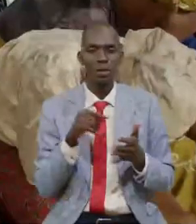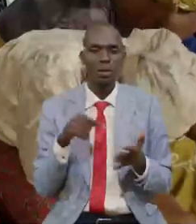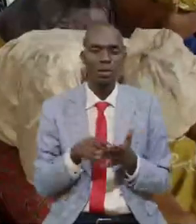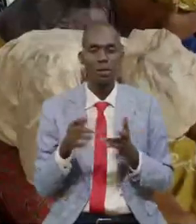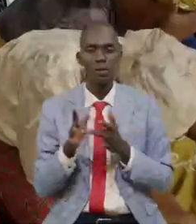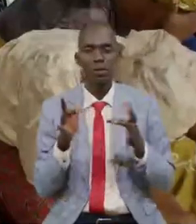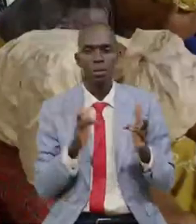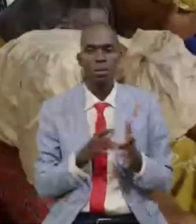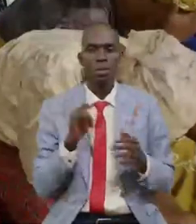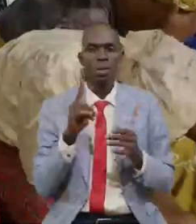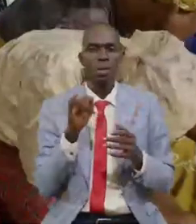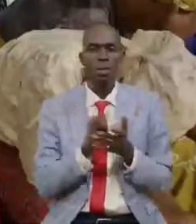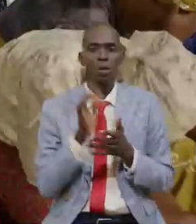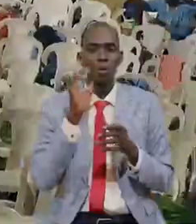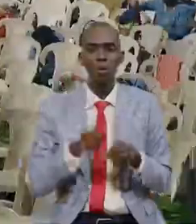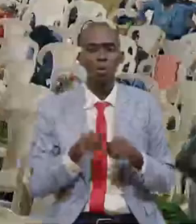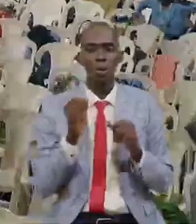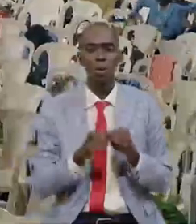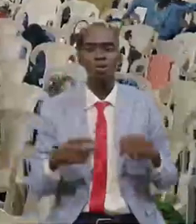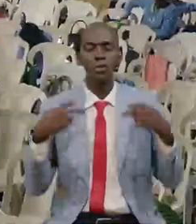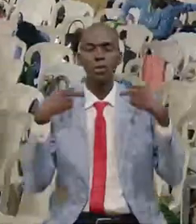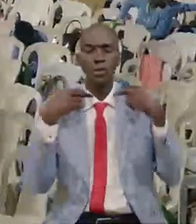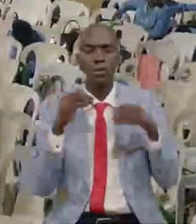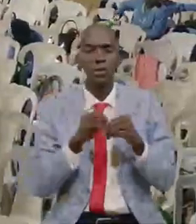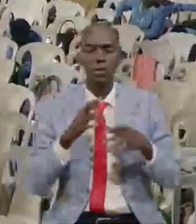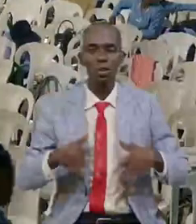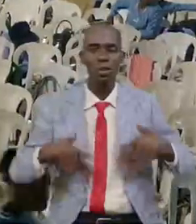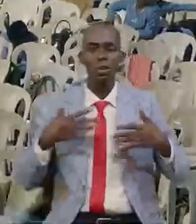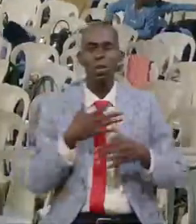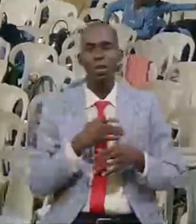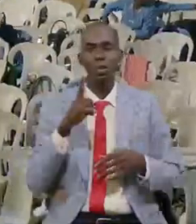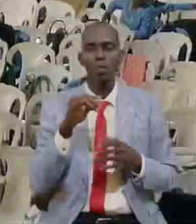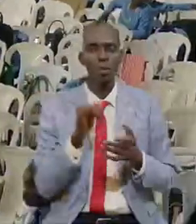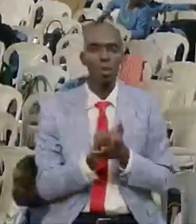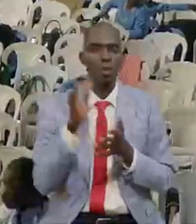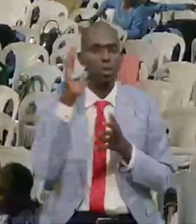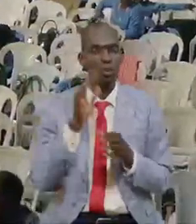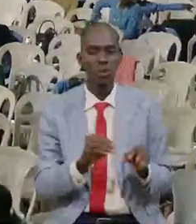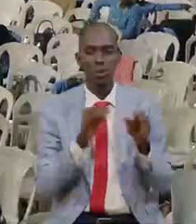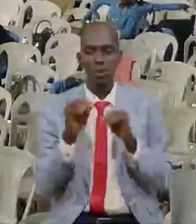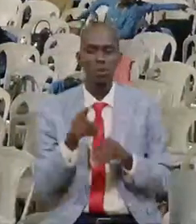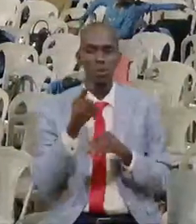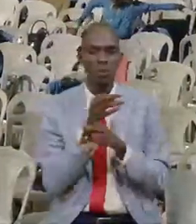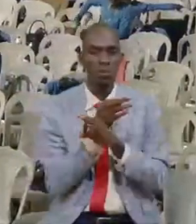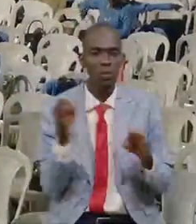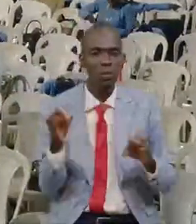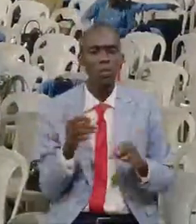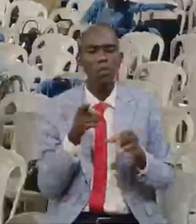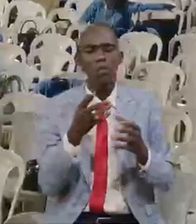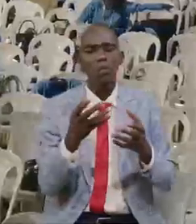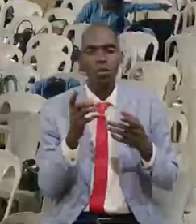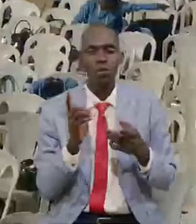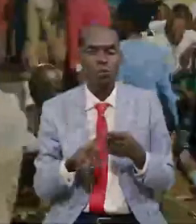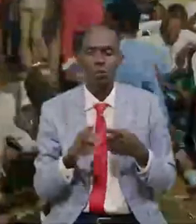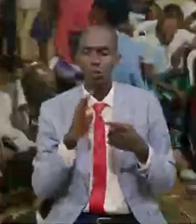qui va briser toujours dans votre vie. Et celui qui va vous sauver, qui va vous affranchir. Vous allez vouloir